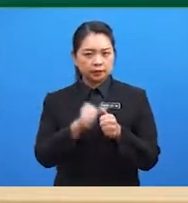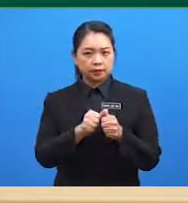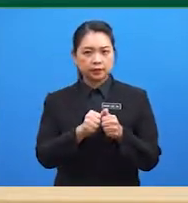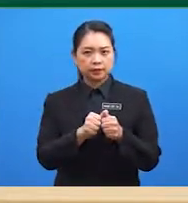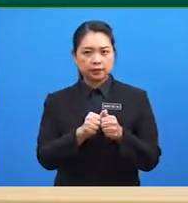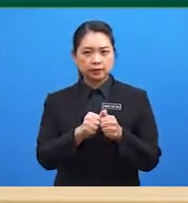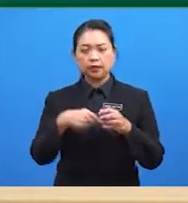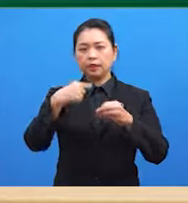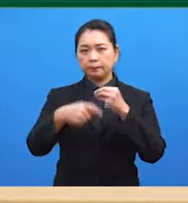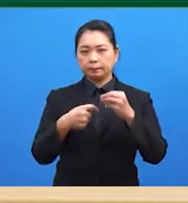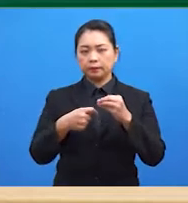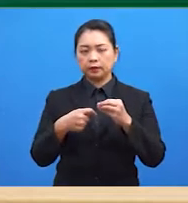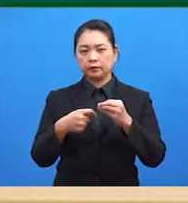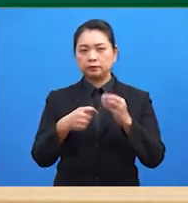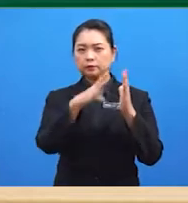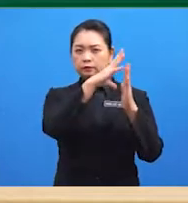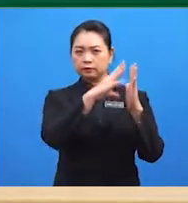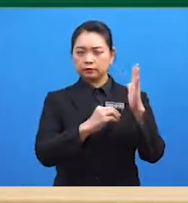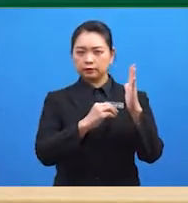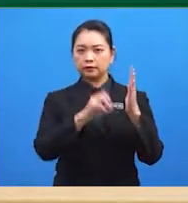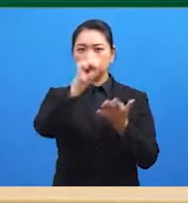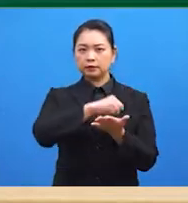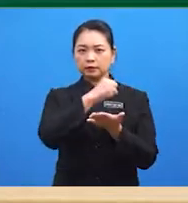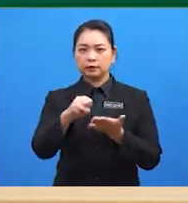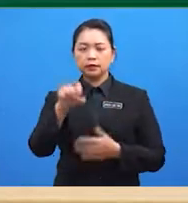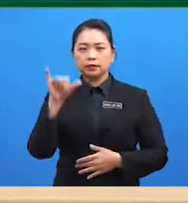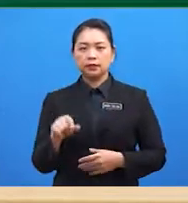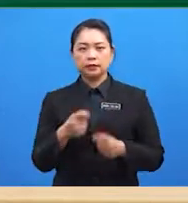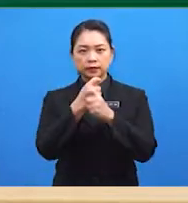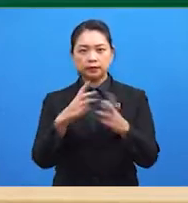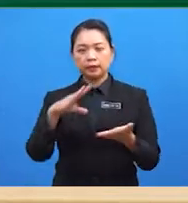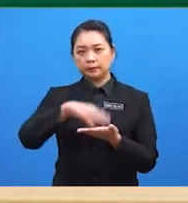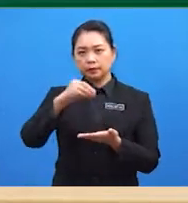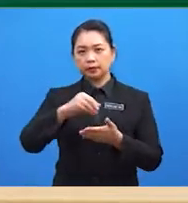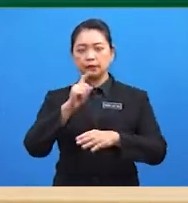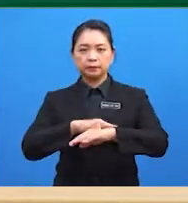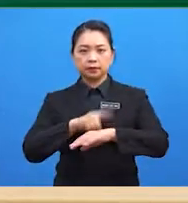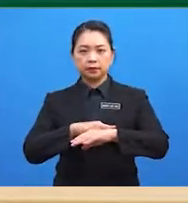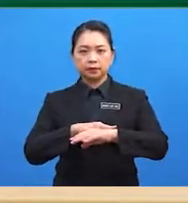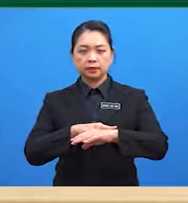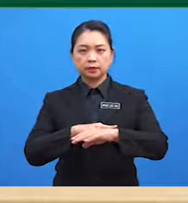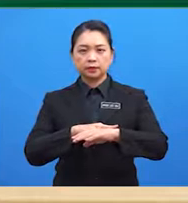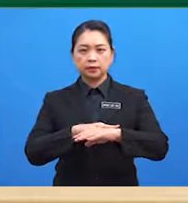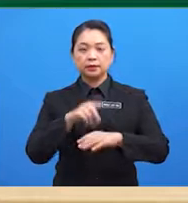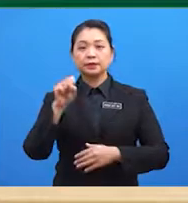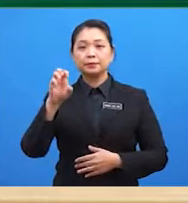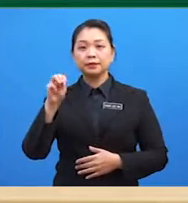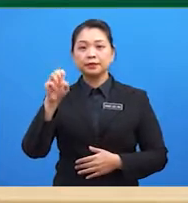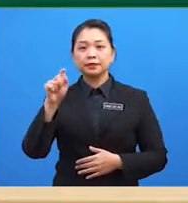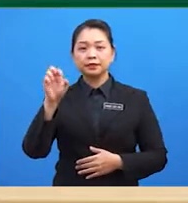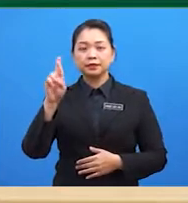teks syair yang telah dipelajari semasa di semester 1,